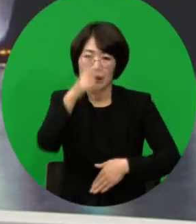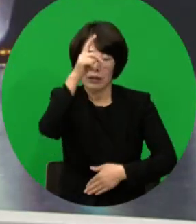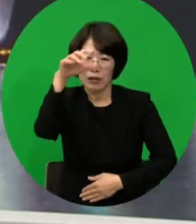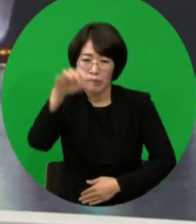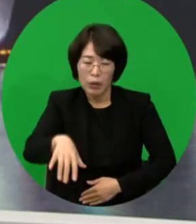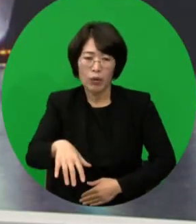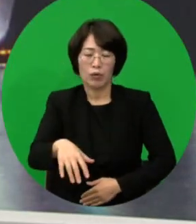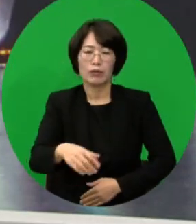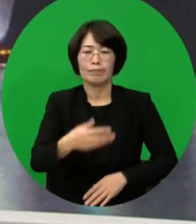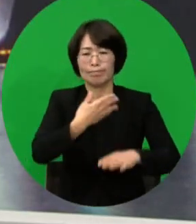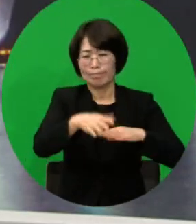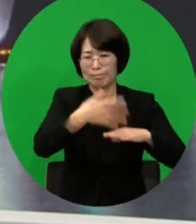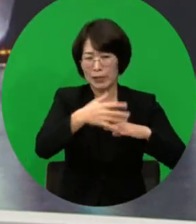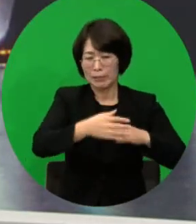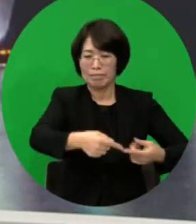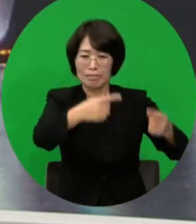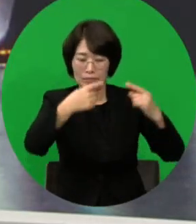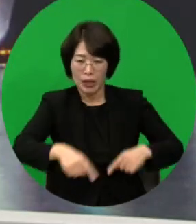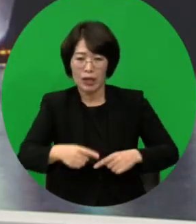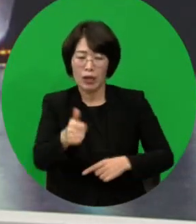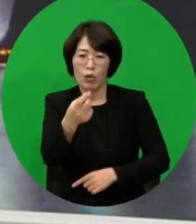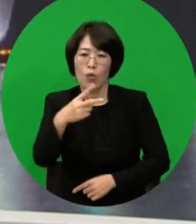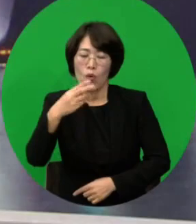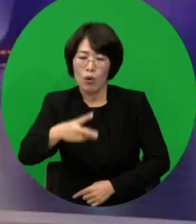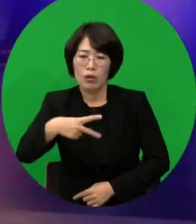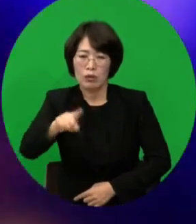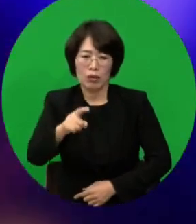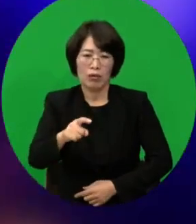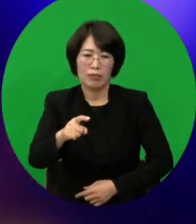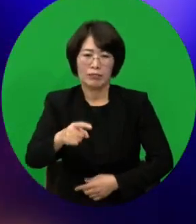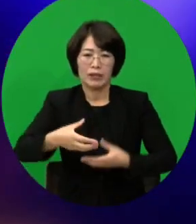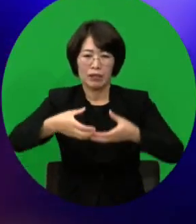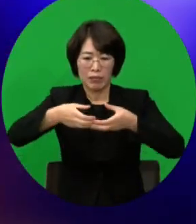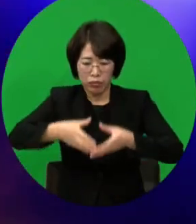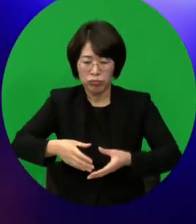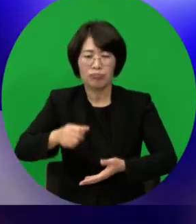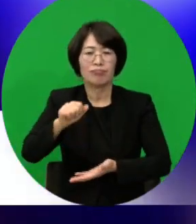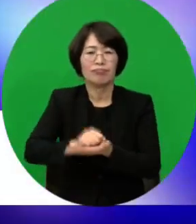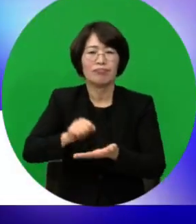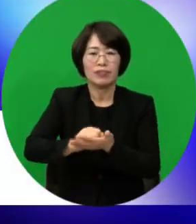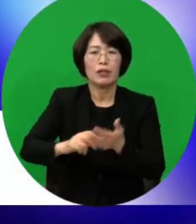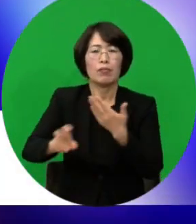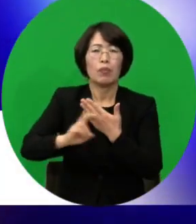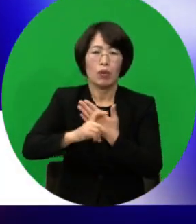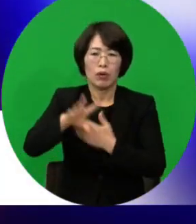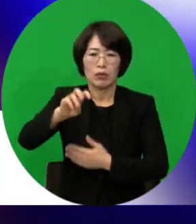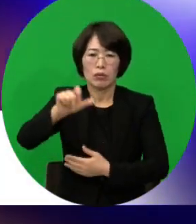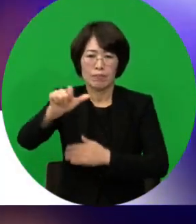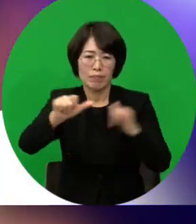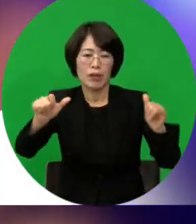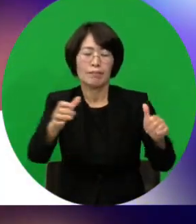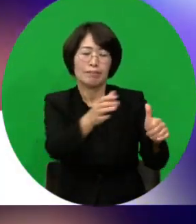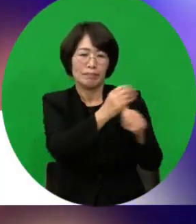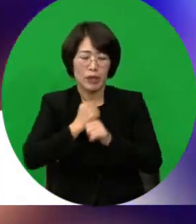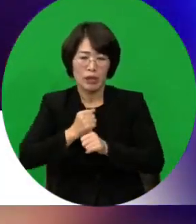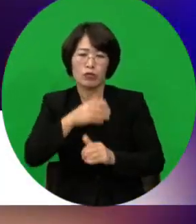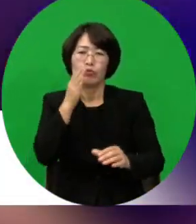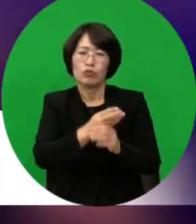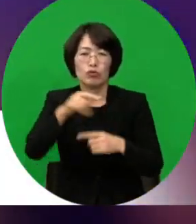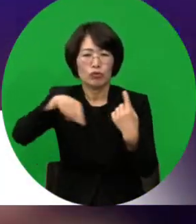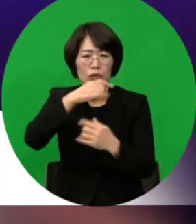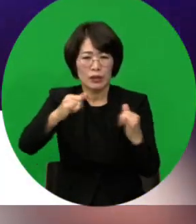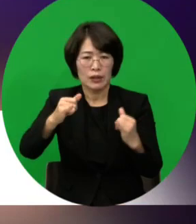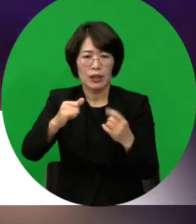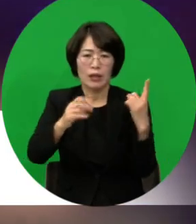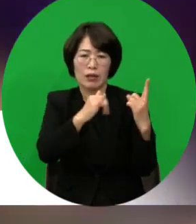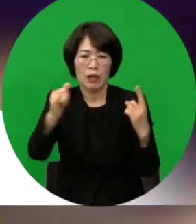전남경찰청은 조직폭력배를 끼고 홀덤펍을 운영하면서 불법 도박판을 벌인 35명을 붙잡아 이 가운데 운영자